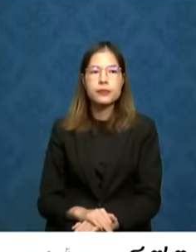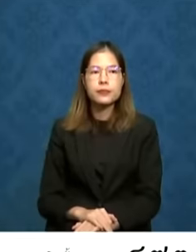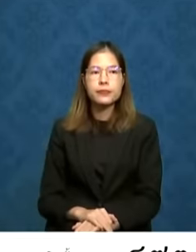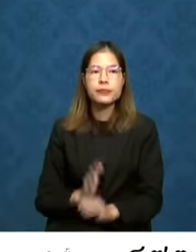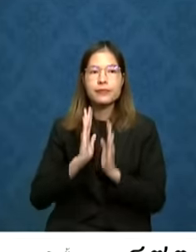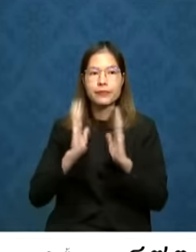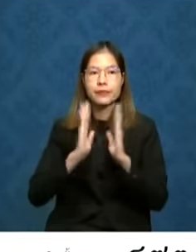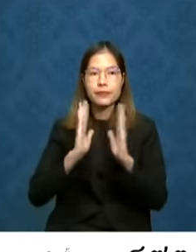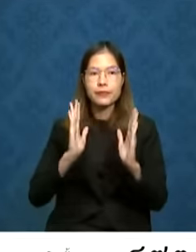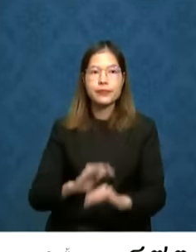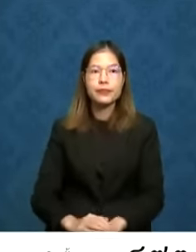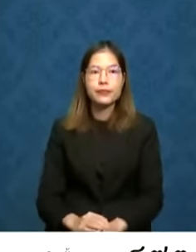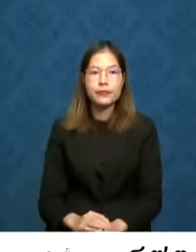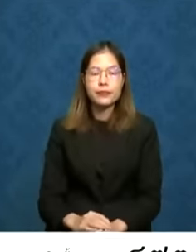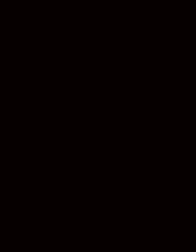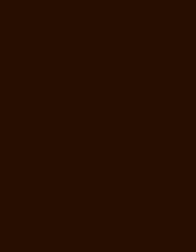ครับ